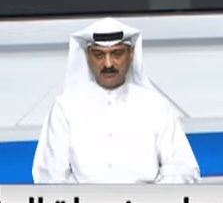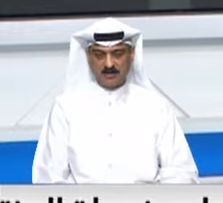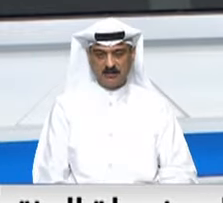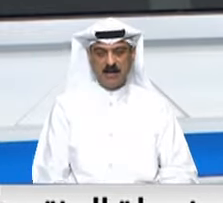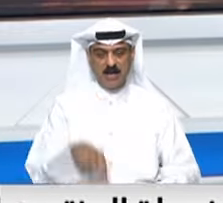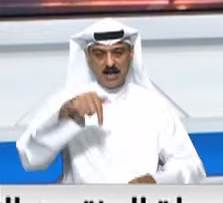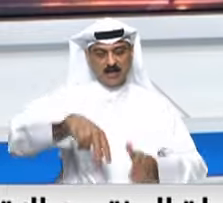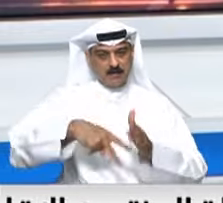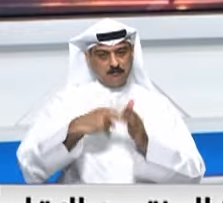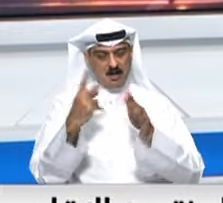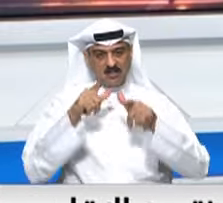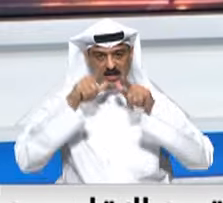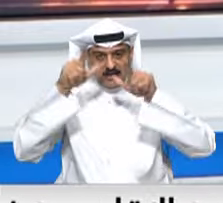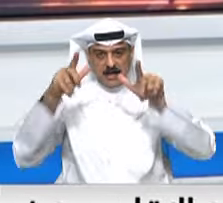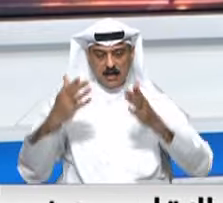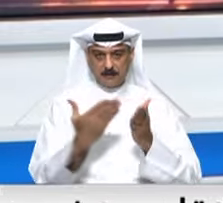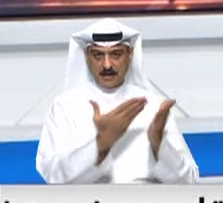نعود للطرف الاخر من الاستديو لاستكمال النشره